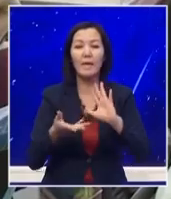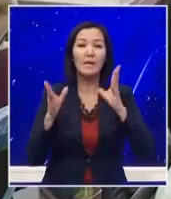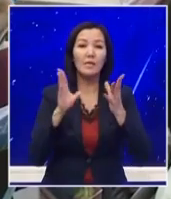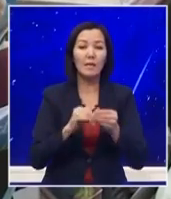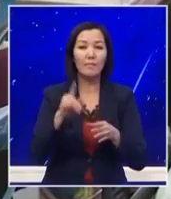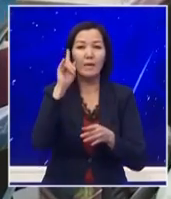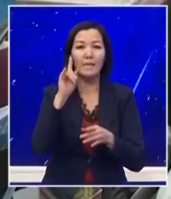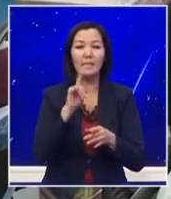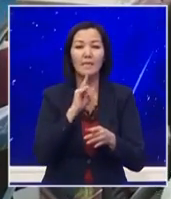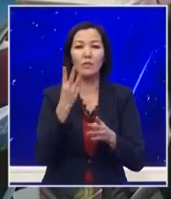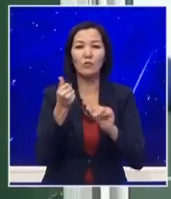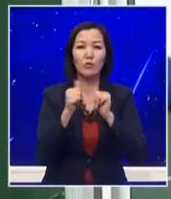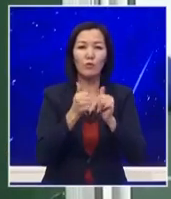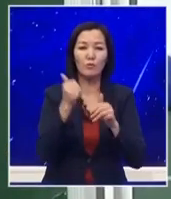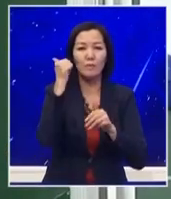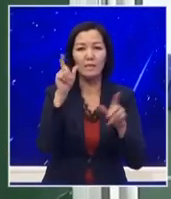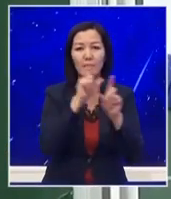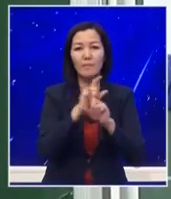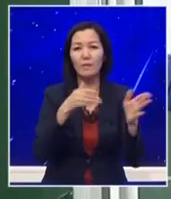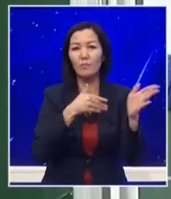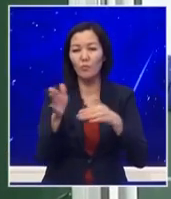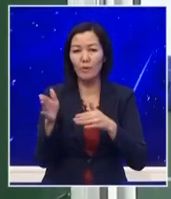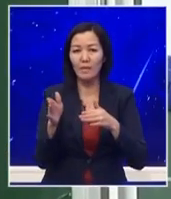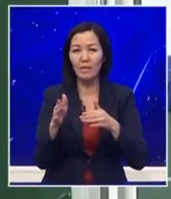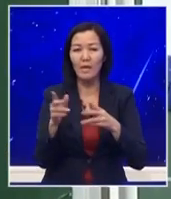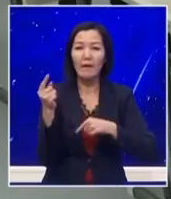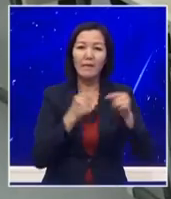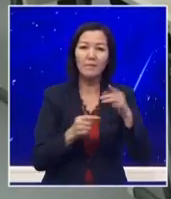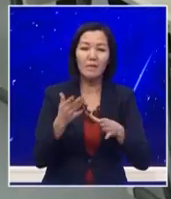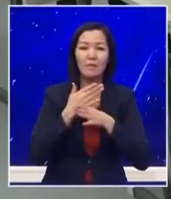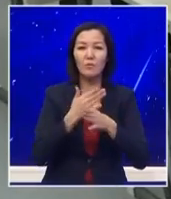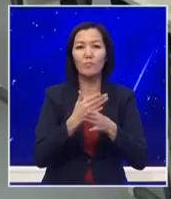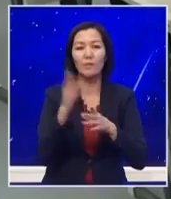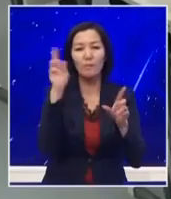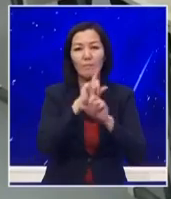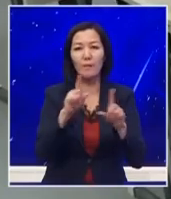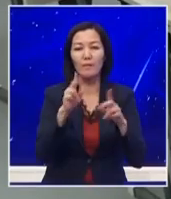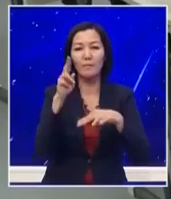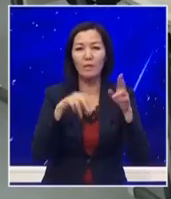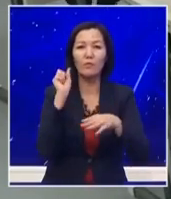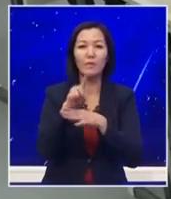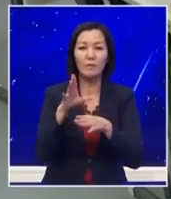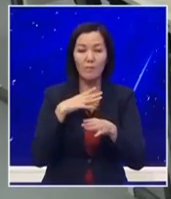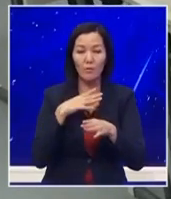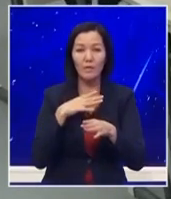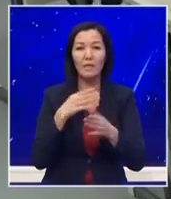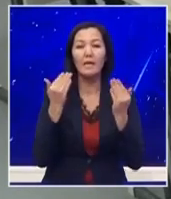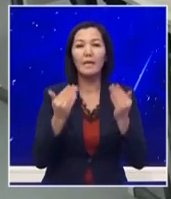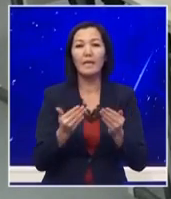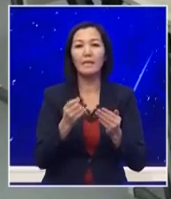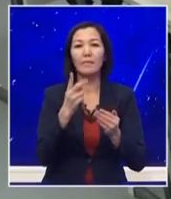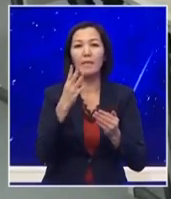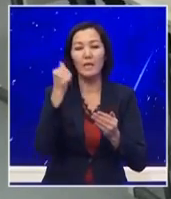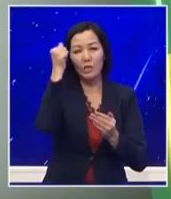ел үкіметі үш ауысымды және апатты мектептерді жою үшін кәсіпкерлер көмегімен білім ошақтарын салуды тапсырған болатын. Енді бірер